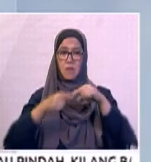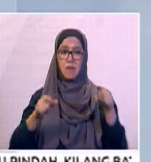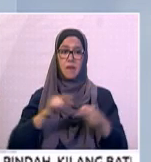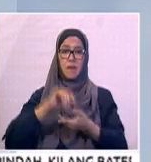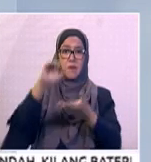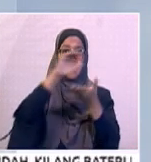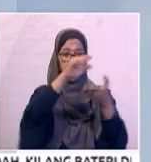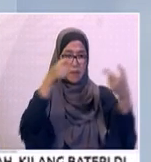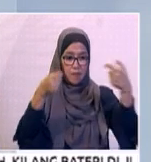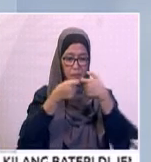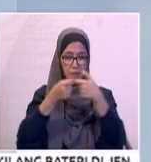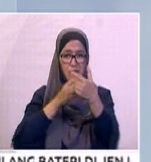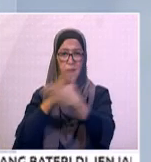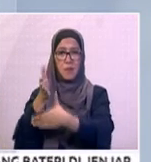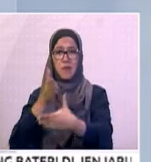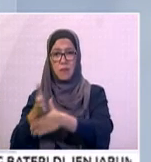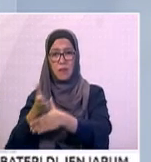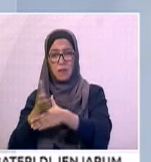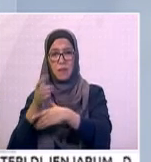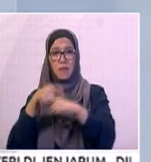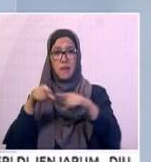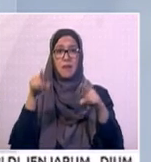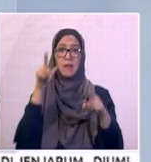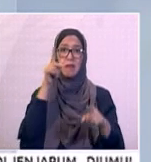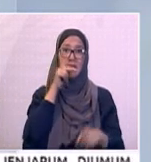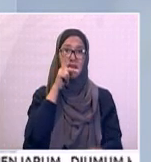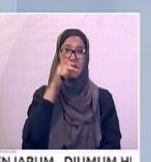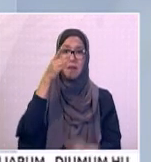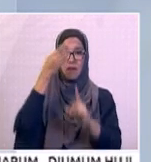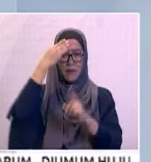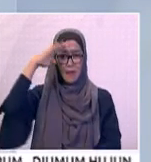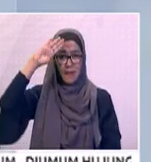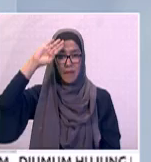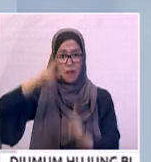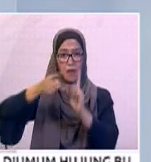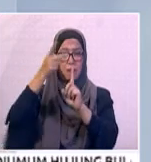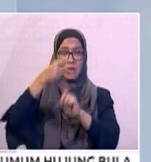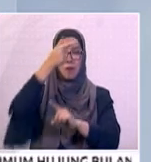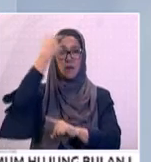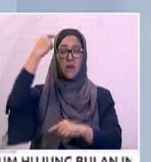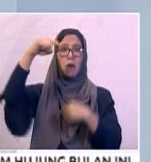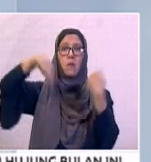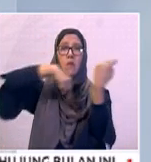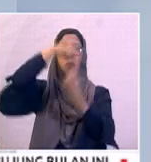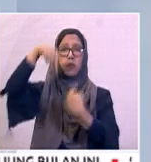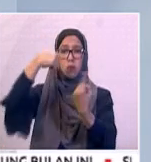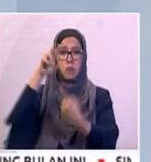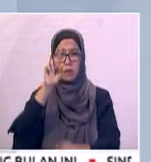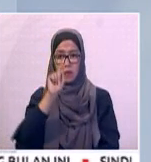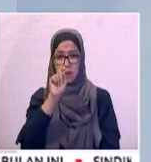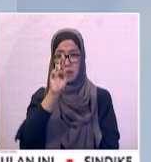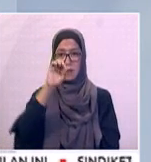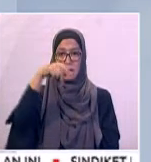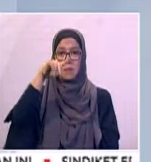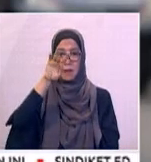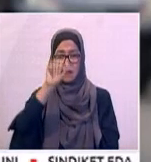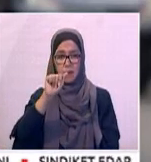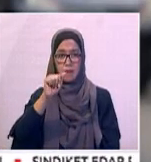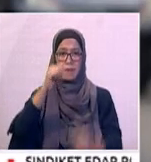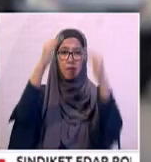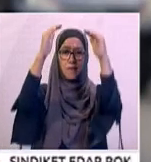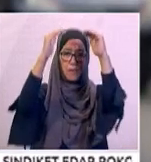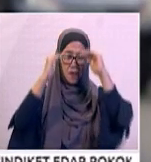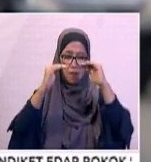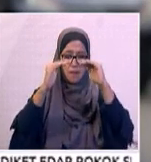di Kedah, Perlis dan Pulau Pinang susulan ribut tropika itu. Kerja-kerja baik pulih sistem bekalan dilakukan secara berperingkat